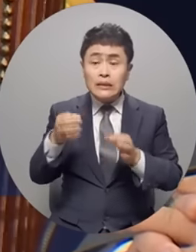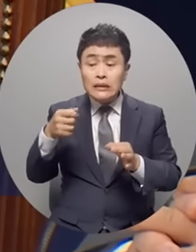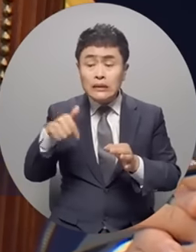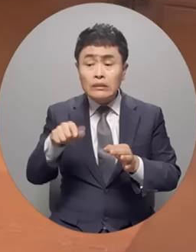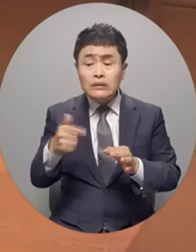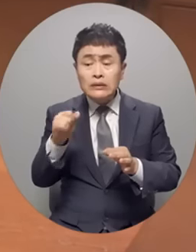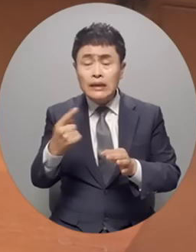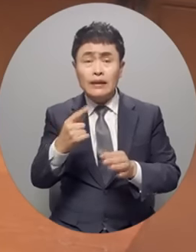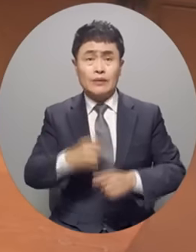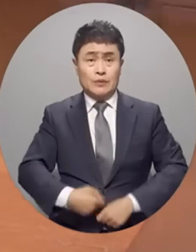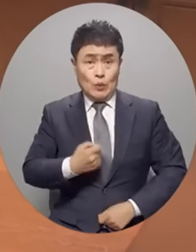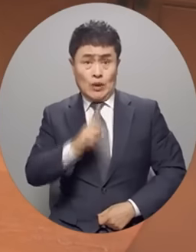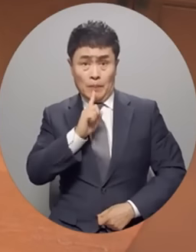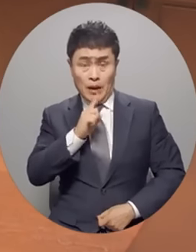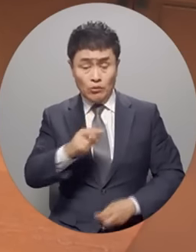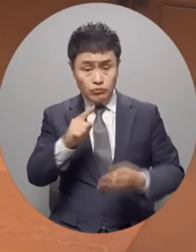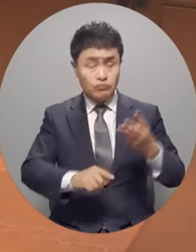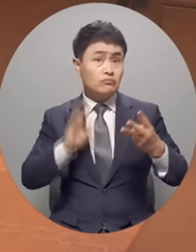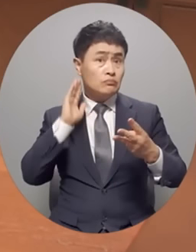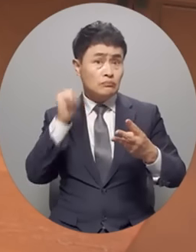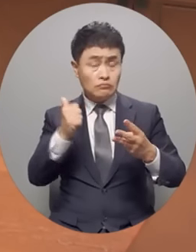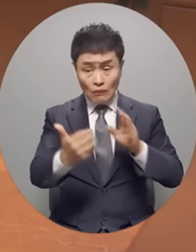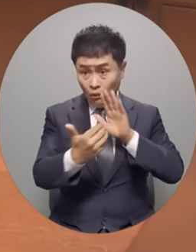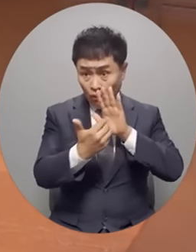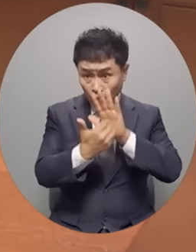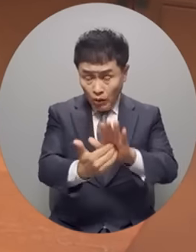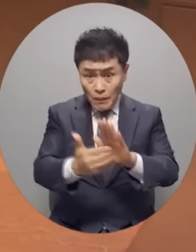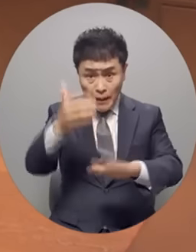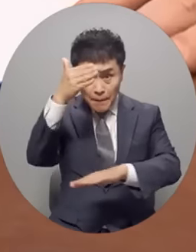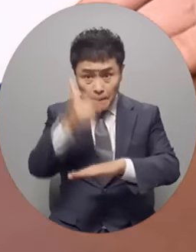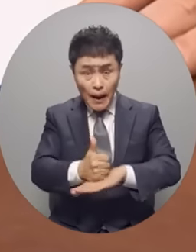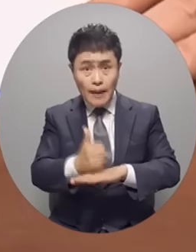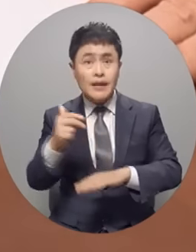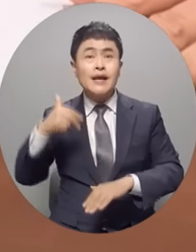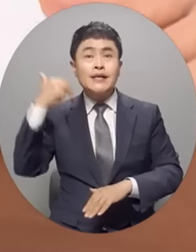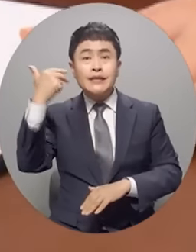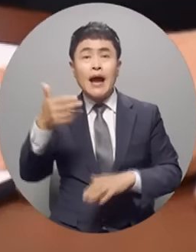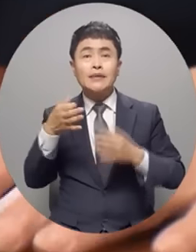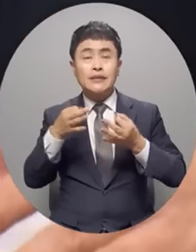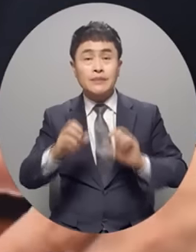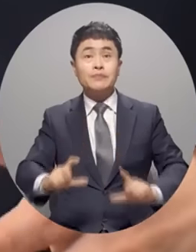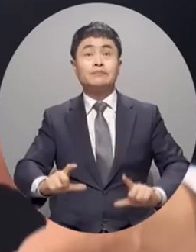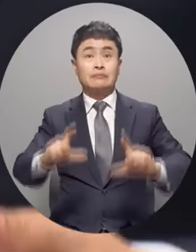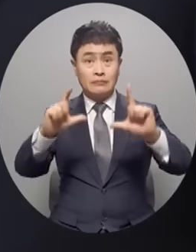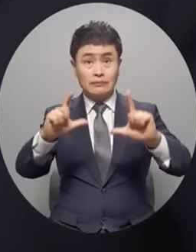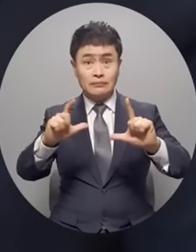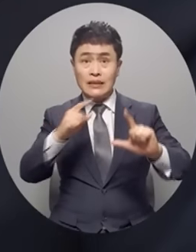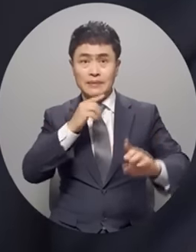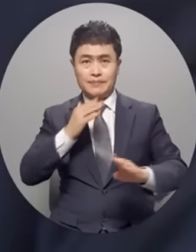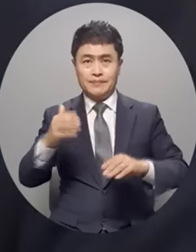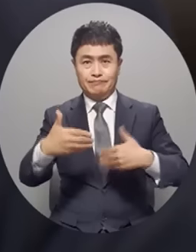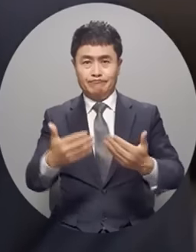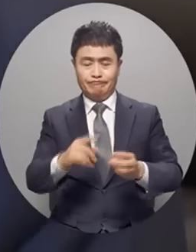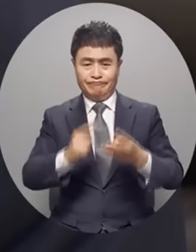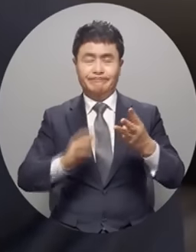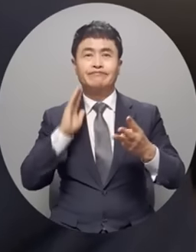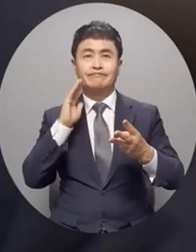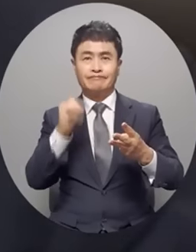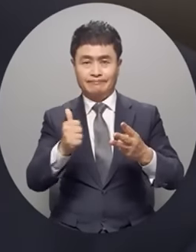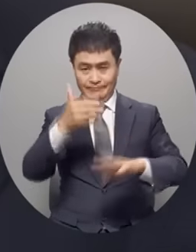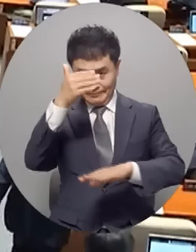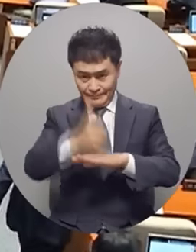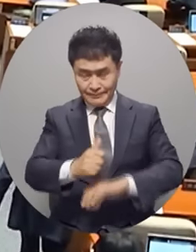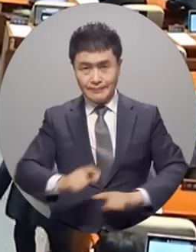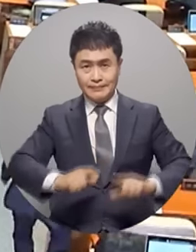진실입니다. 윤석열 대통령의 거부권 행사 마감 시한은 다음 주 금요일인데 민주당은 윤 대통령이 마지막